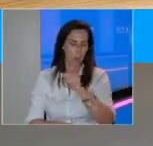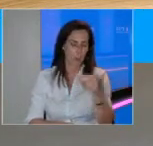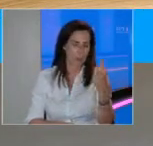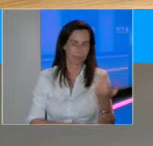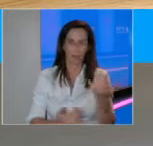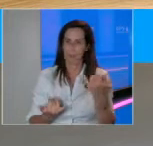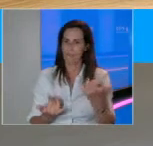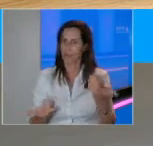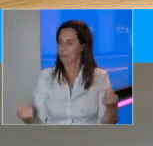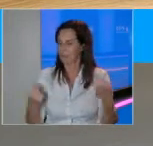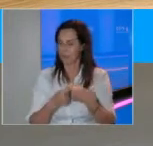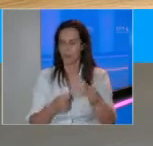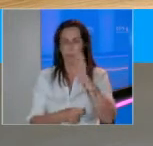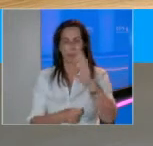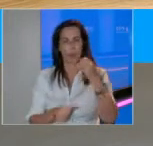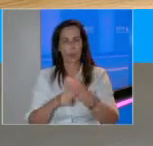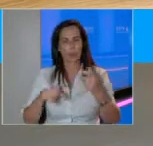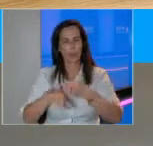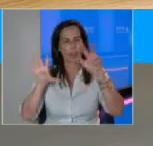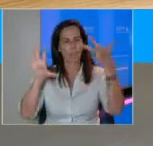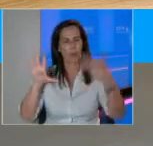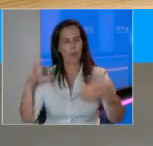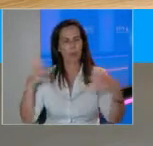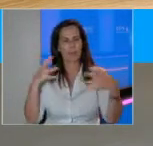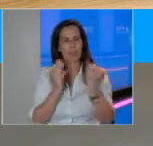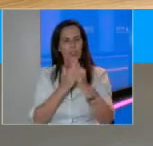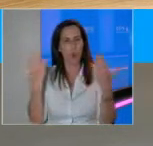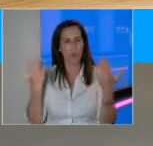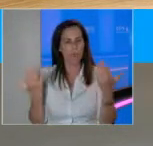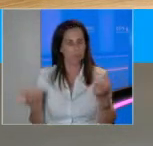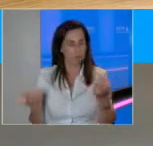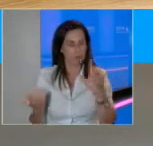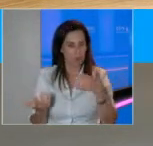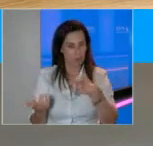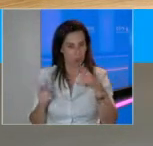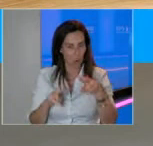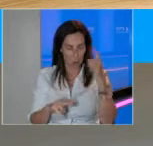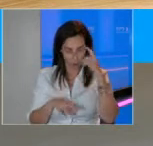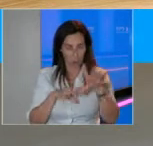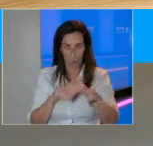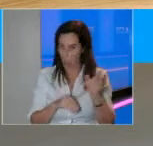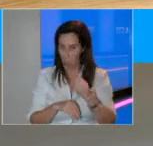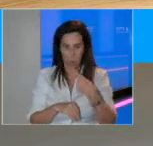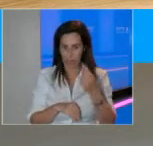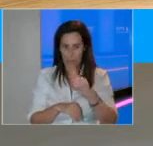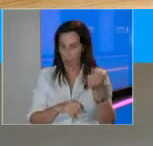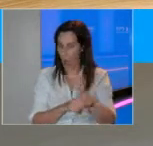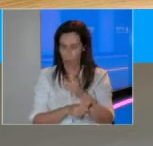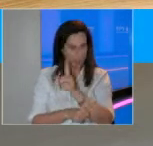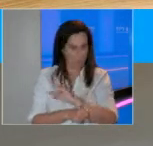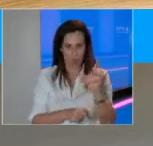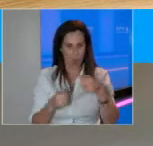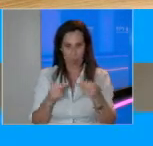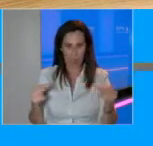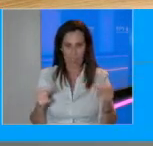אחד, והנה זה מתחבר בול. נתניהו מכנס ב8:30 מסיבת עיתונאים, ונכון שאנחנו יכולים לשער ביחד שהוא לא ידבר לא על הקורונה ולא על